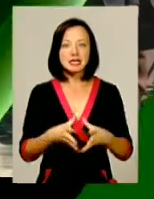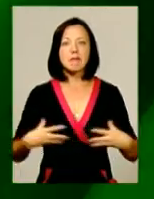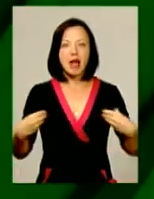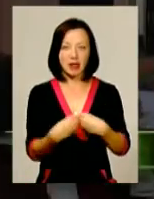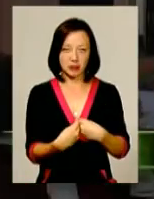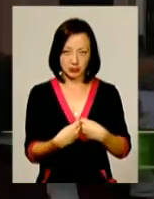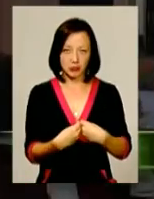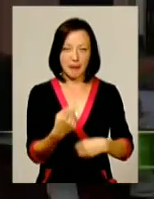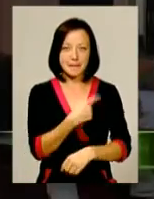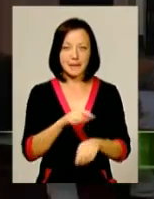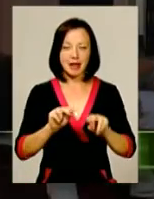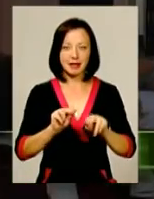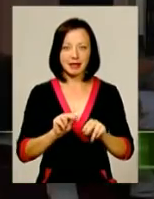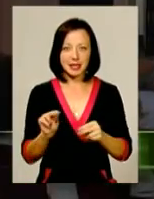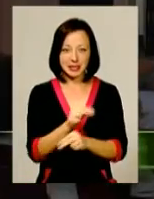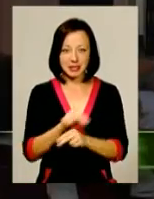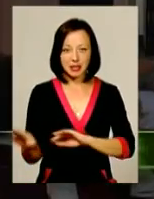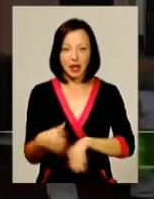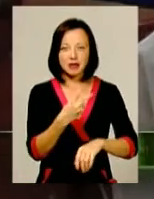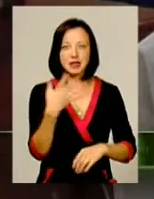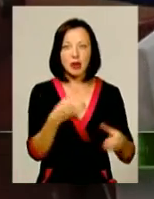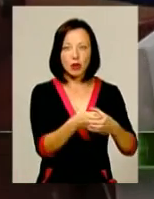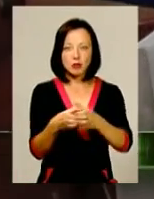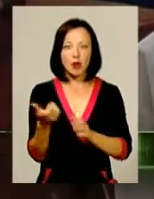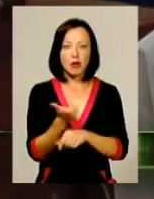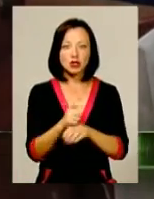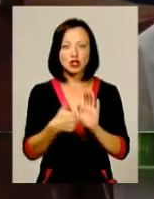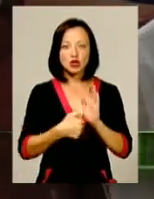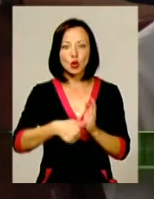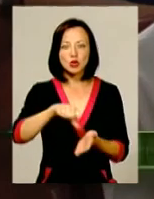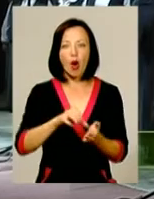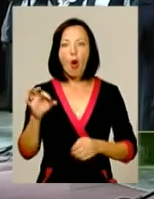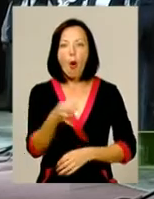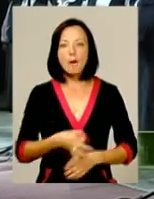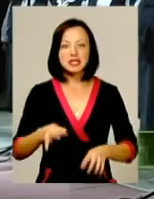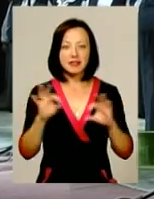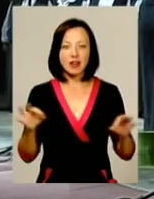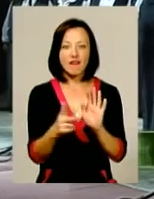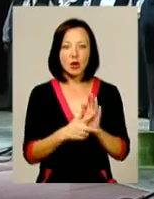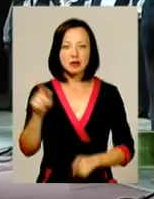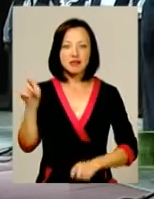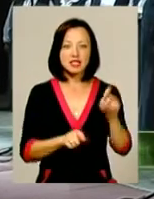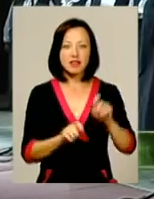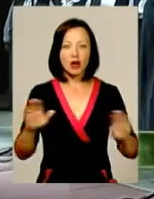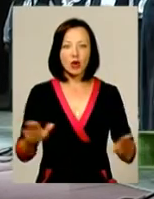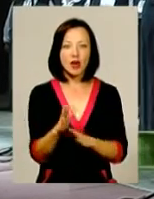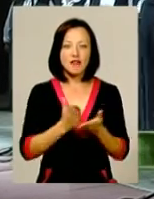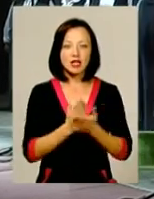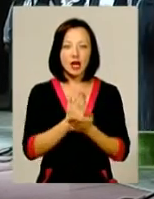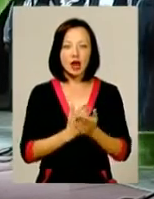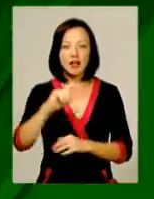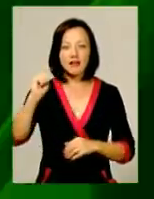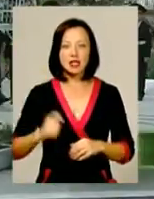медицини. 25 колективів та понад 600 учасників в обласній філармонії відбувся 8-й фестиваль хорів ветеранів війни та